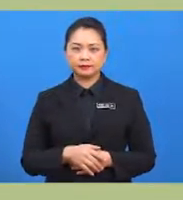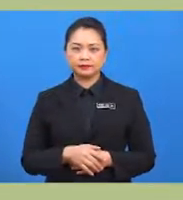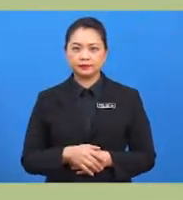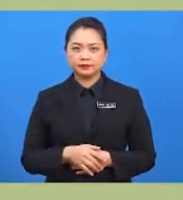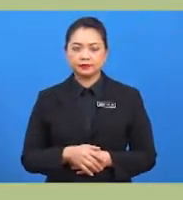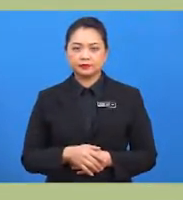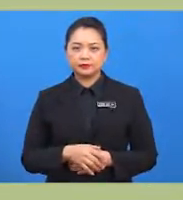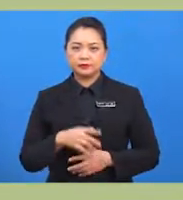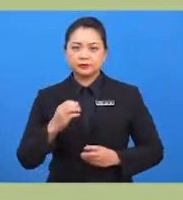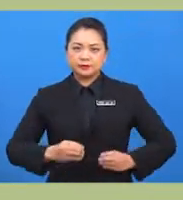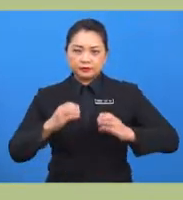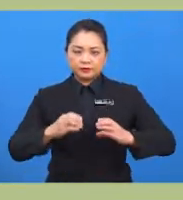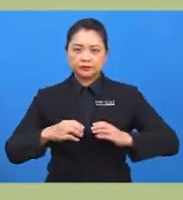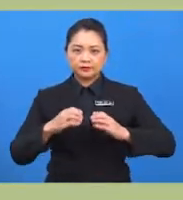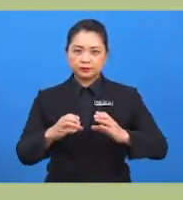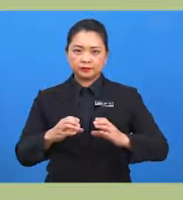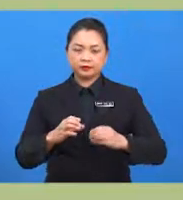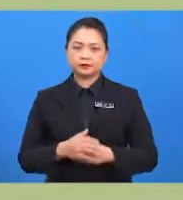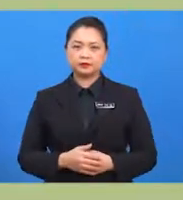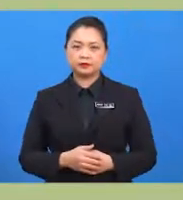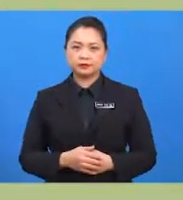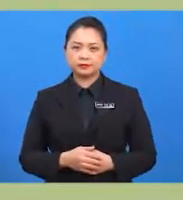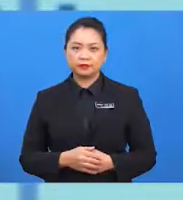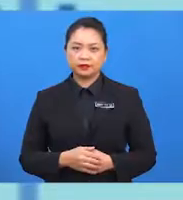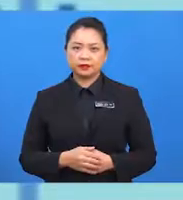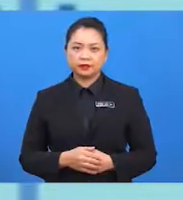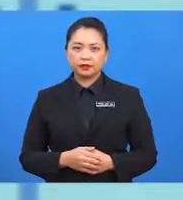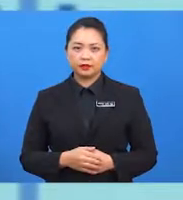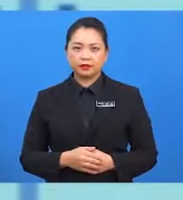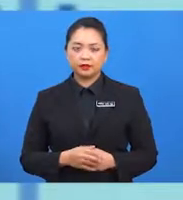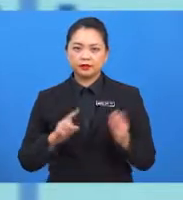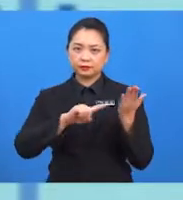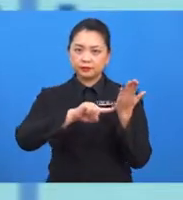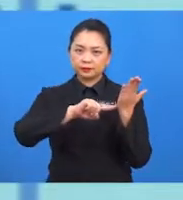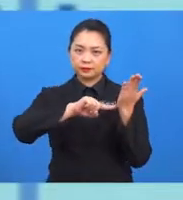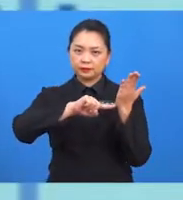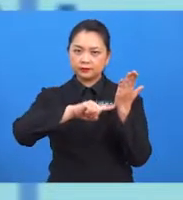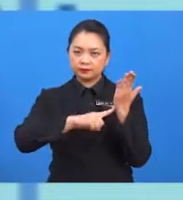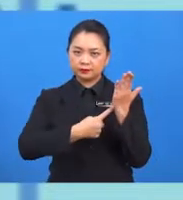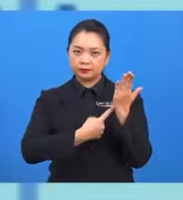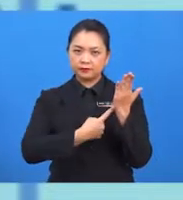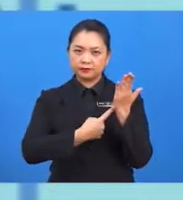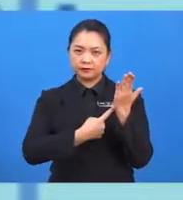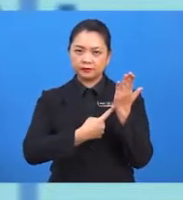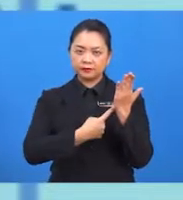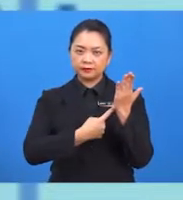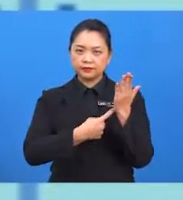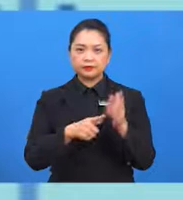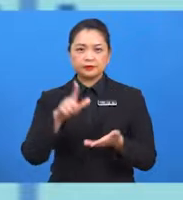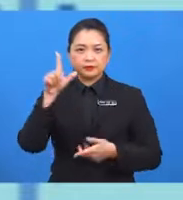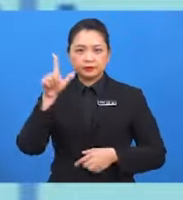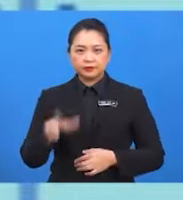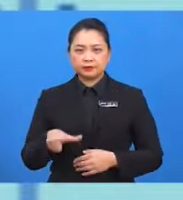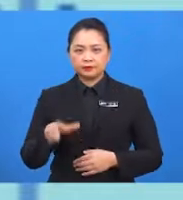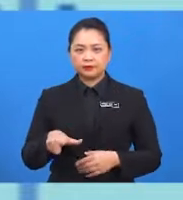Hai Bruce ini yang perlu dijalankan ialah Hai mula-mula Letakkan because